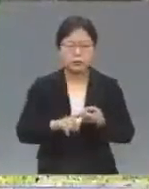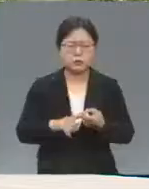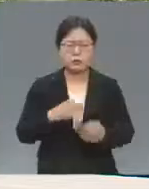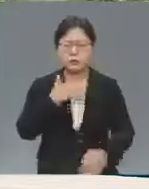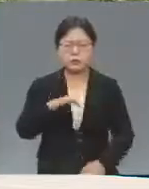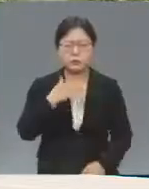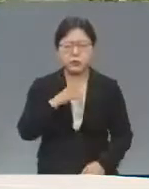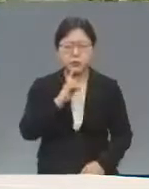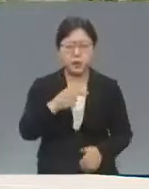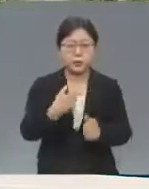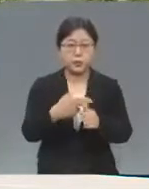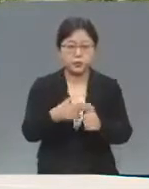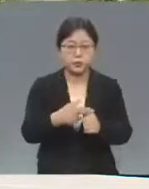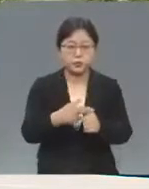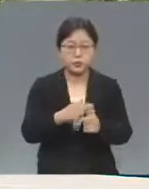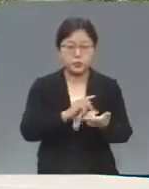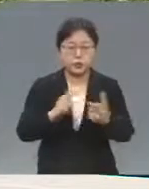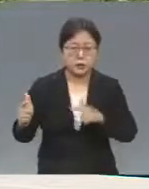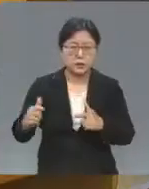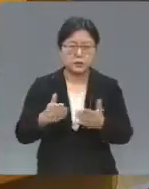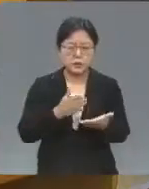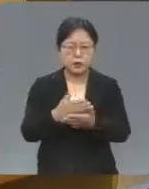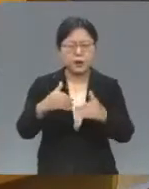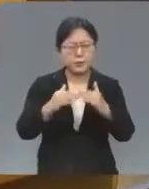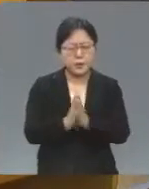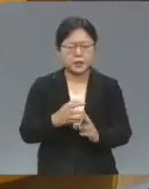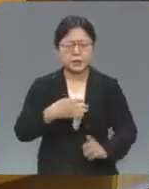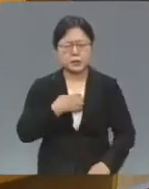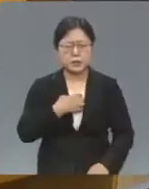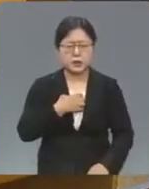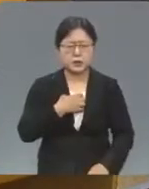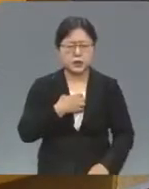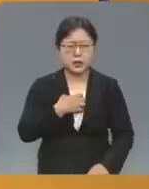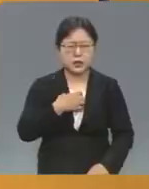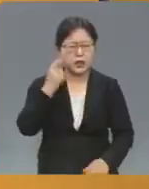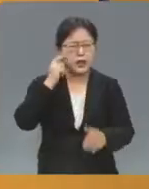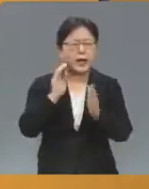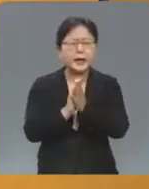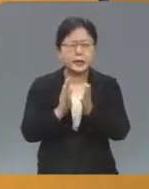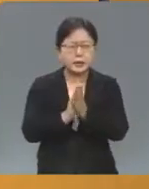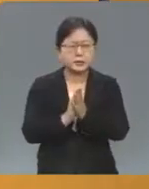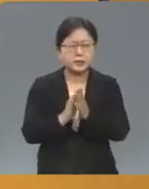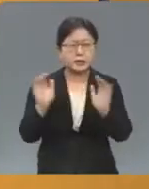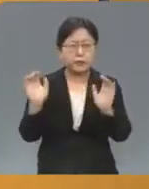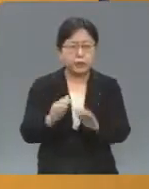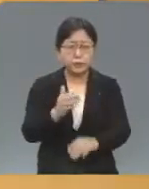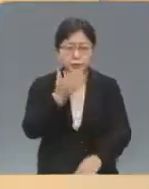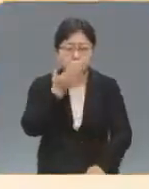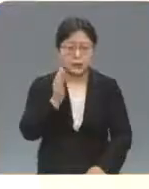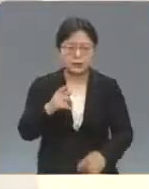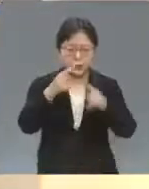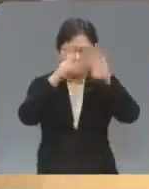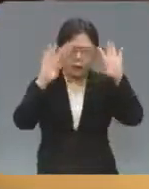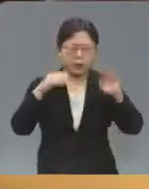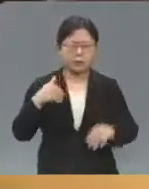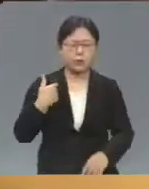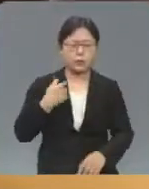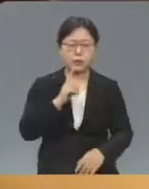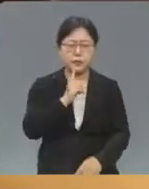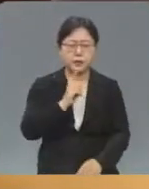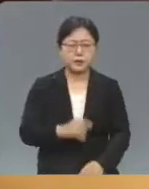교수 조 사이에서 학과가 폐지 될 것을 우려해 자체적으로 신입생을 모집해 쓸 수 있지만 대학 지금 모른다 고